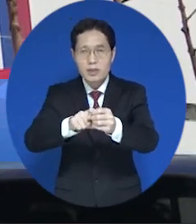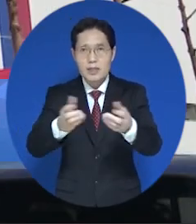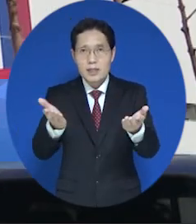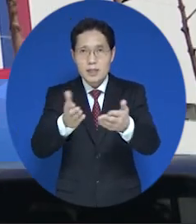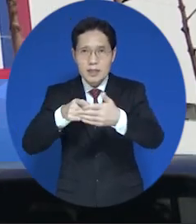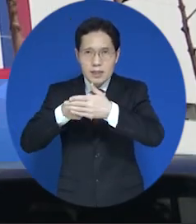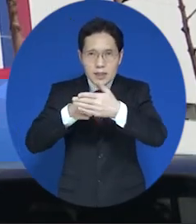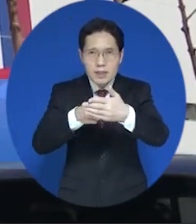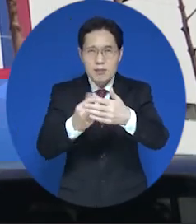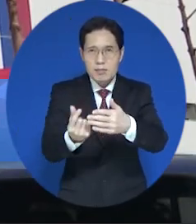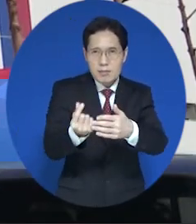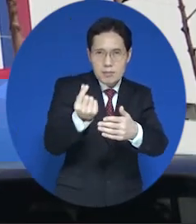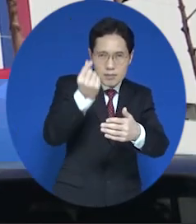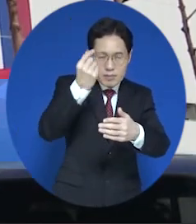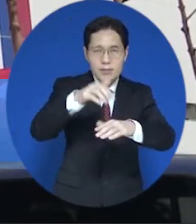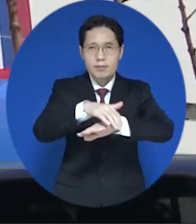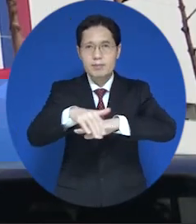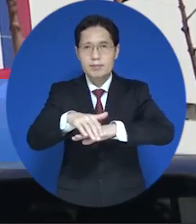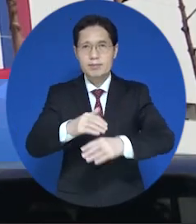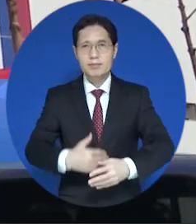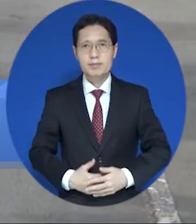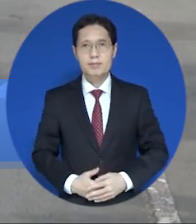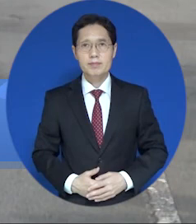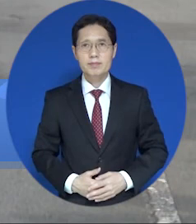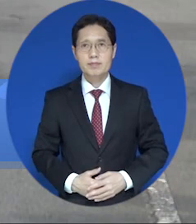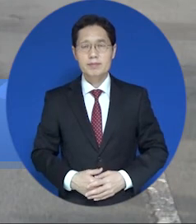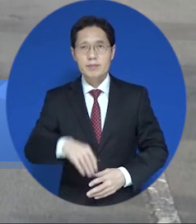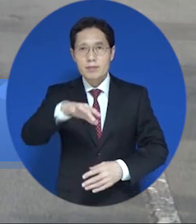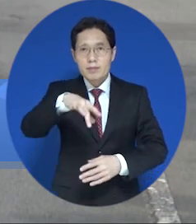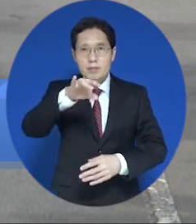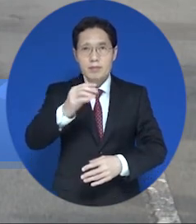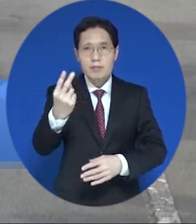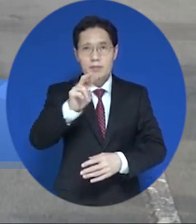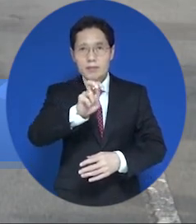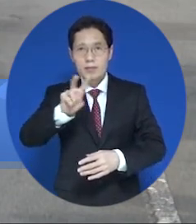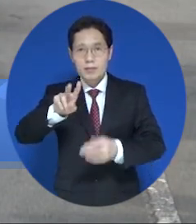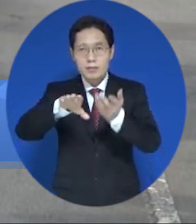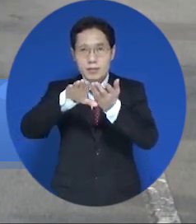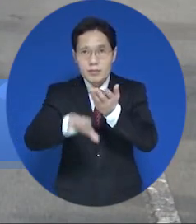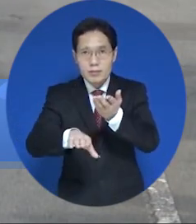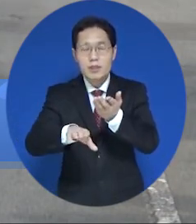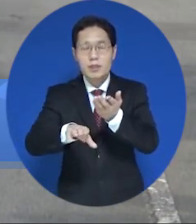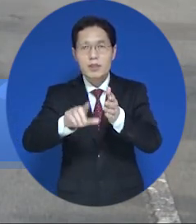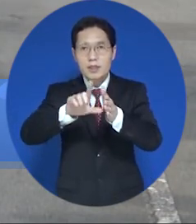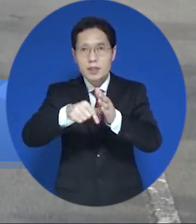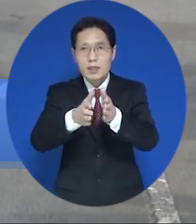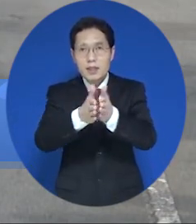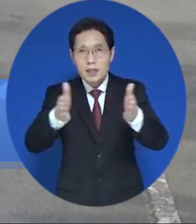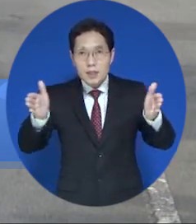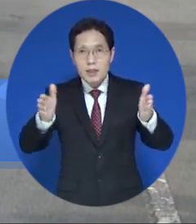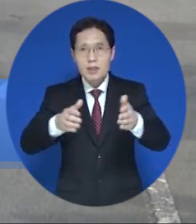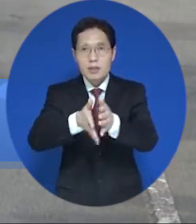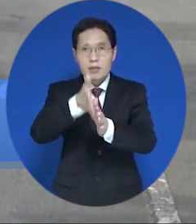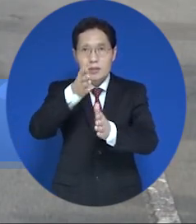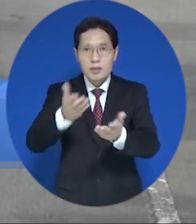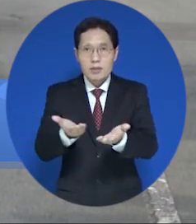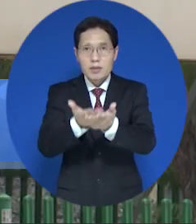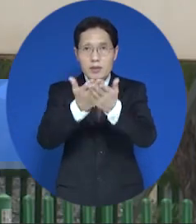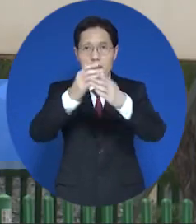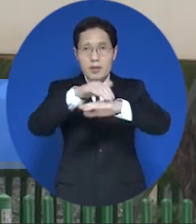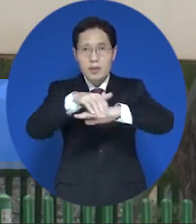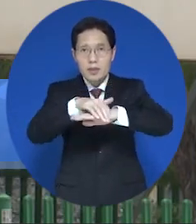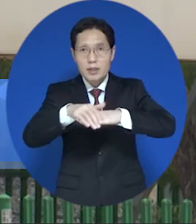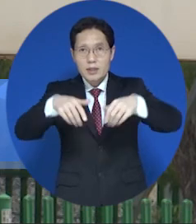사업 추진의 속도를 낸다는 방침입니다. 우선 2022년 하반기 이후 시행키로 한 도시개발 계획